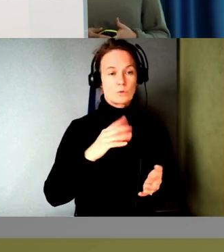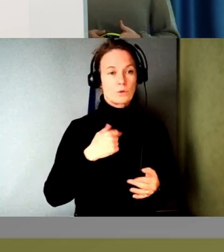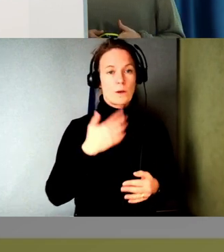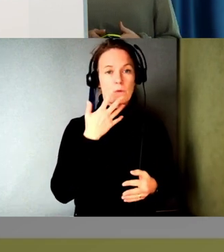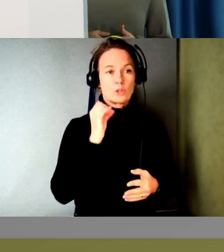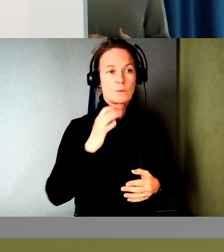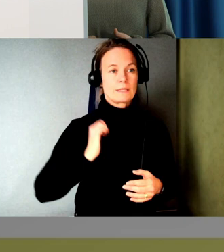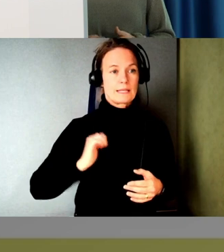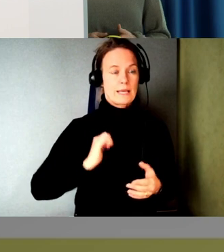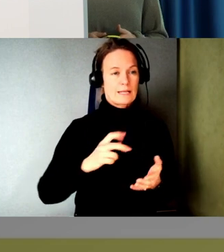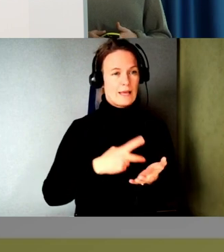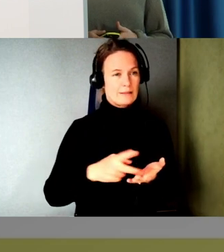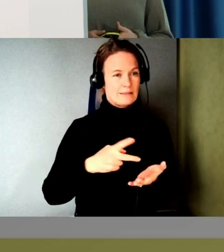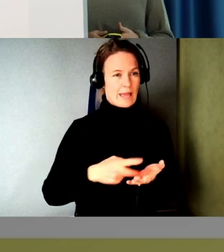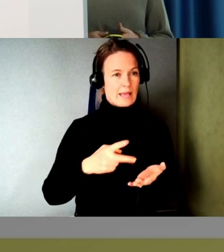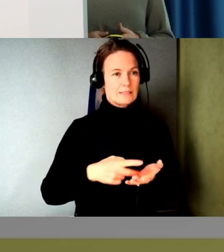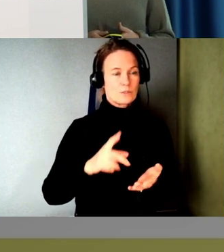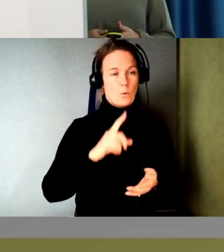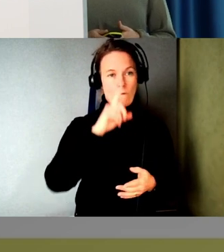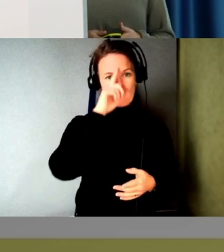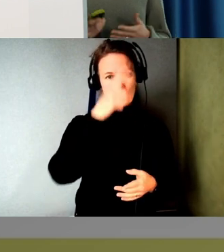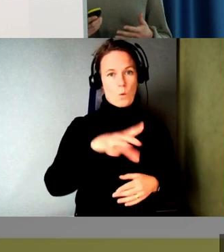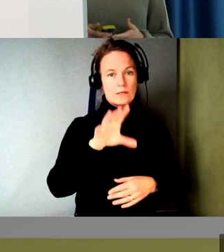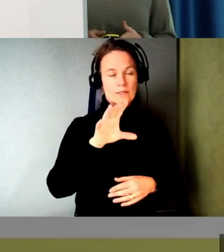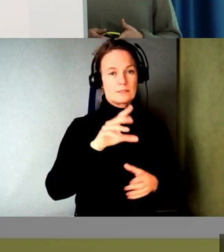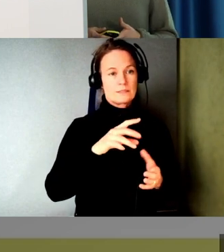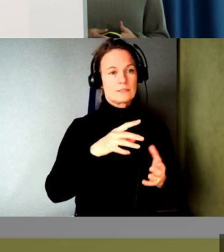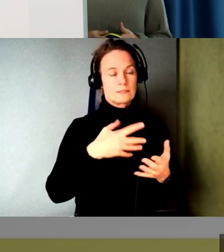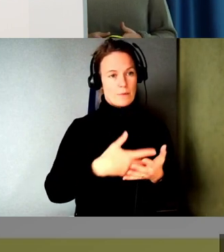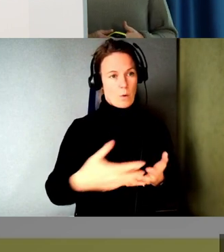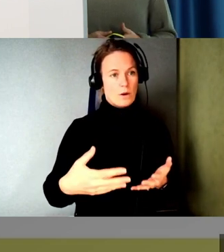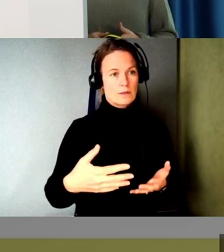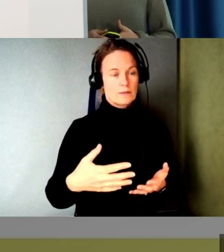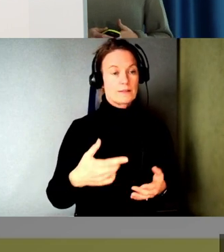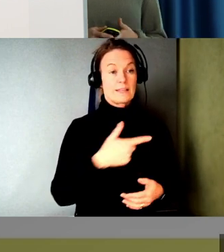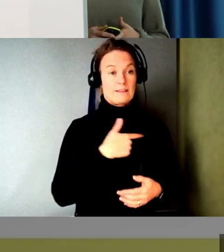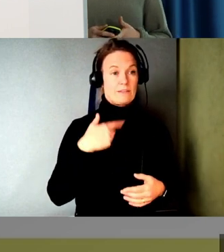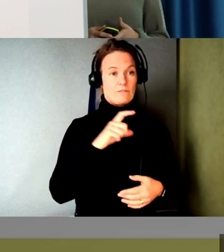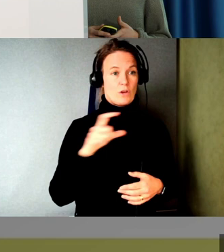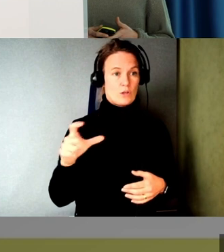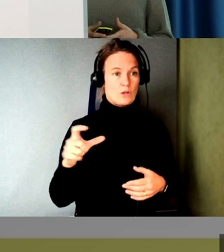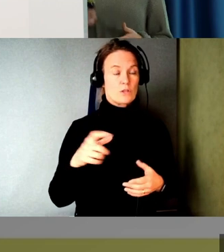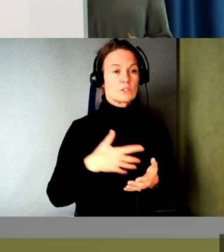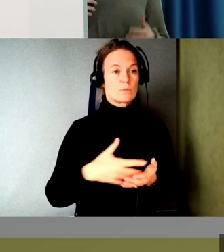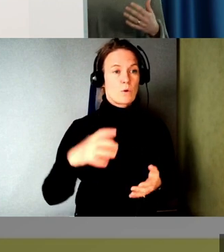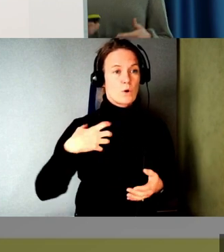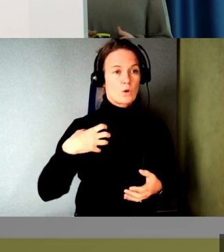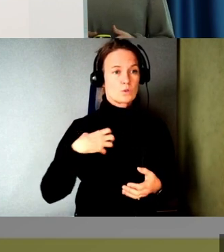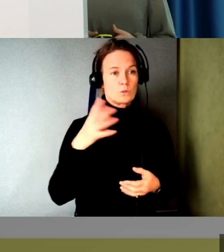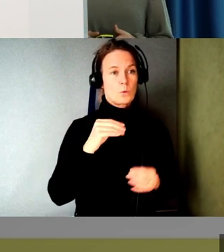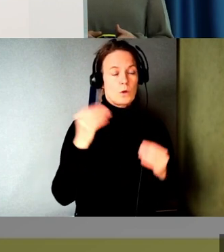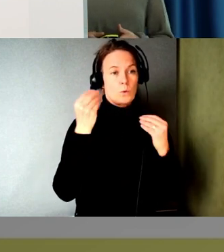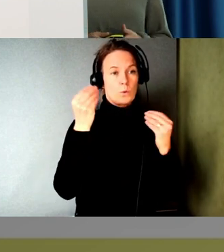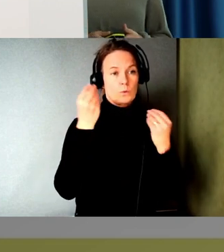tillgängliga texter och begripligt språk eh på språkkonsulterna så utbildar vi skribenter i textens